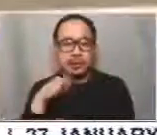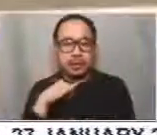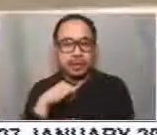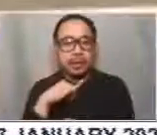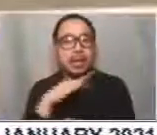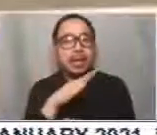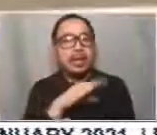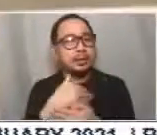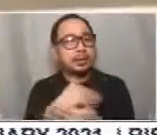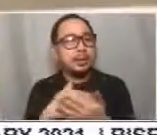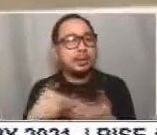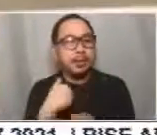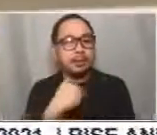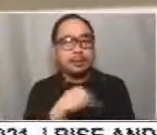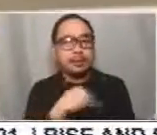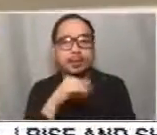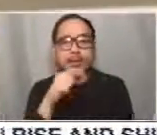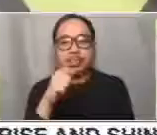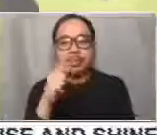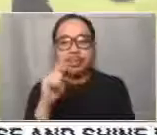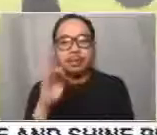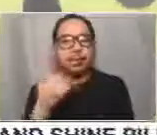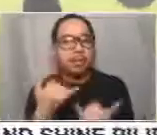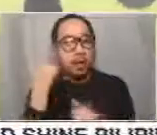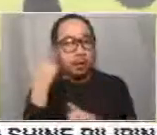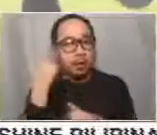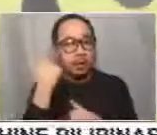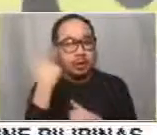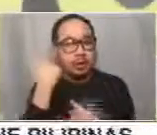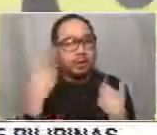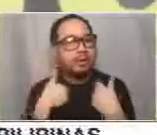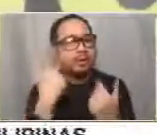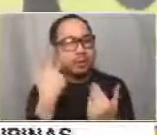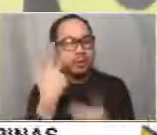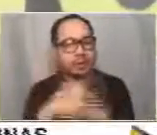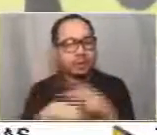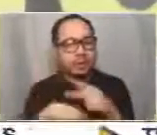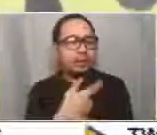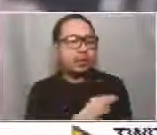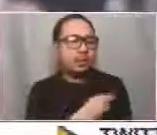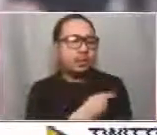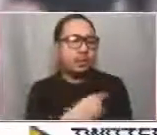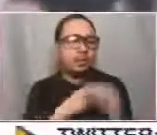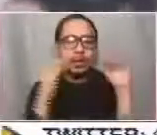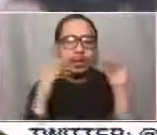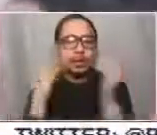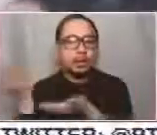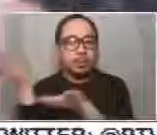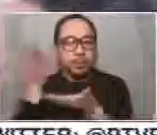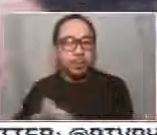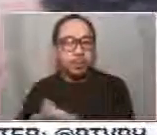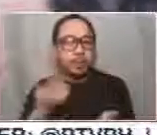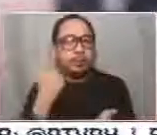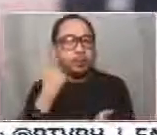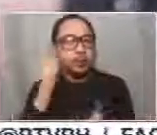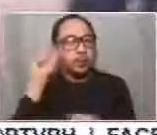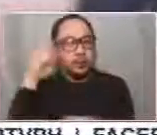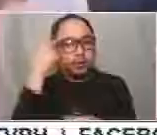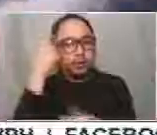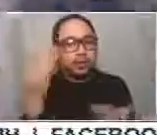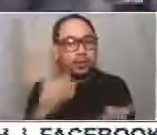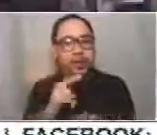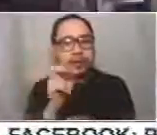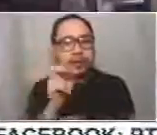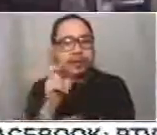vaccine, muli namang ipinaalala ni Garcia sa publiko ang kahalagahan ng pagsunod sa minimum public health standards. Bagamat